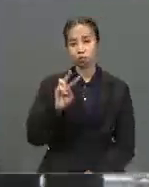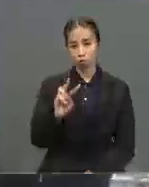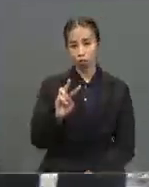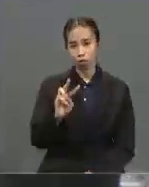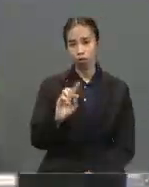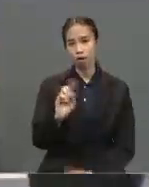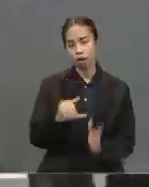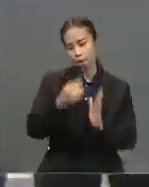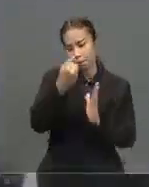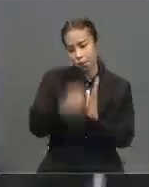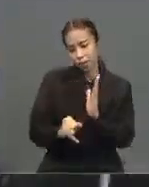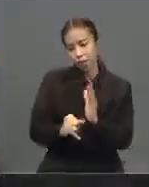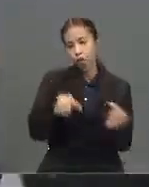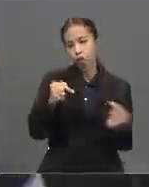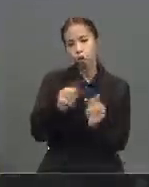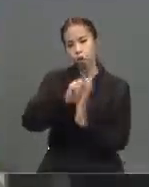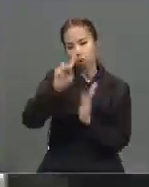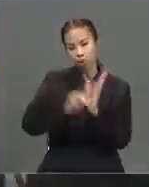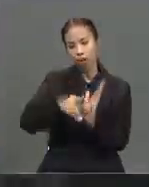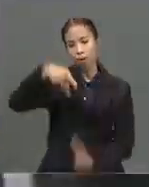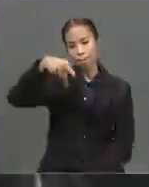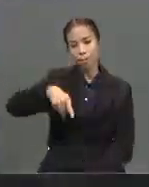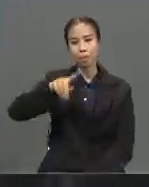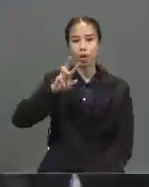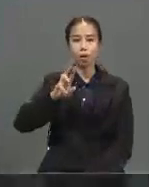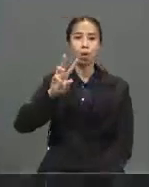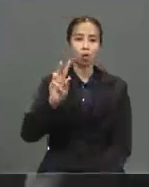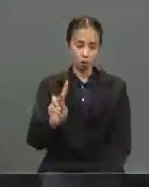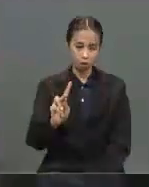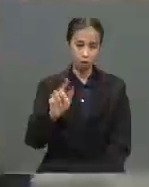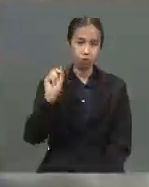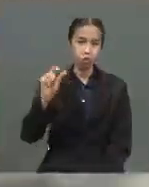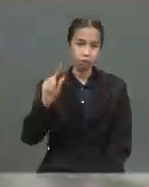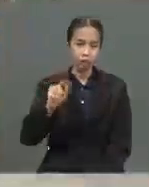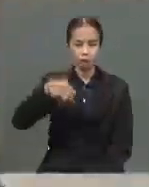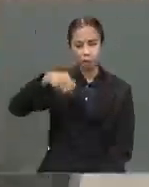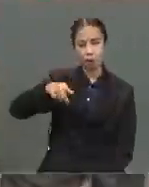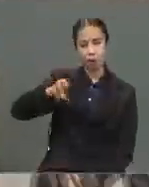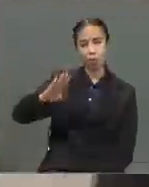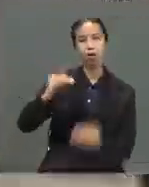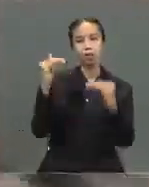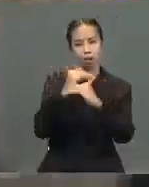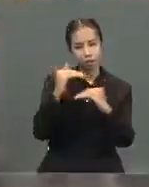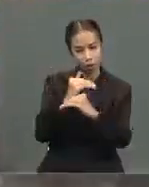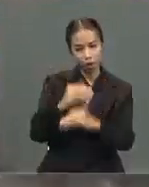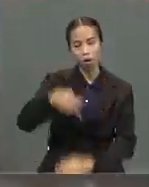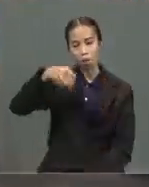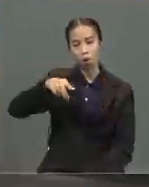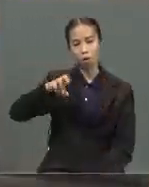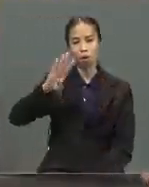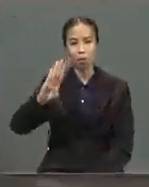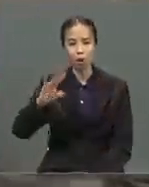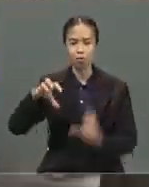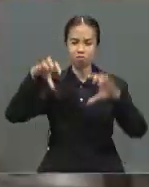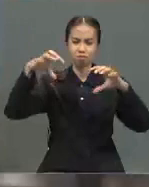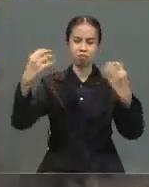ในความผิดฐานฝ่าฝืนพรก.ฉุกเฉินพรบจราจรและพรบควบคุมการโฆษณาด้วยเครื่องขยายเสียงหรือ